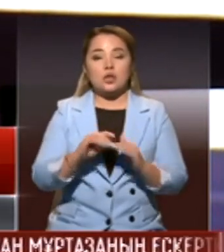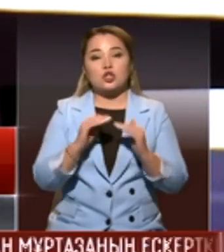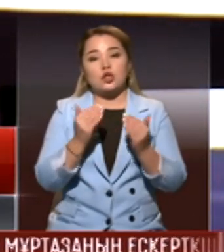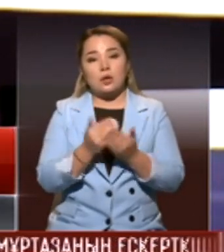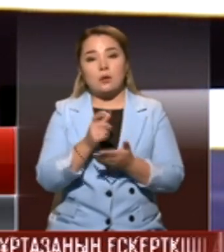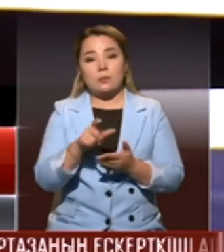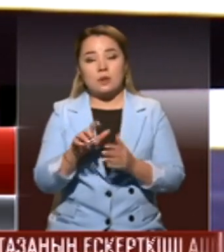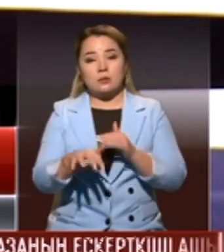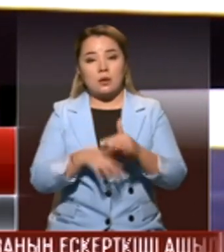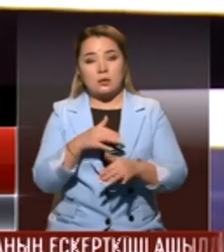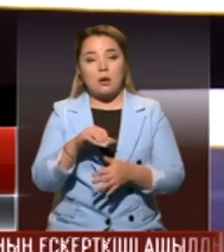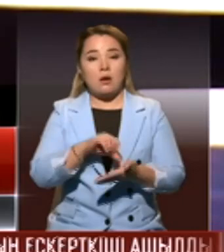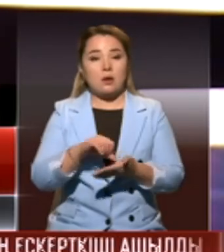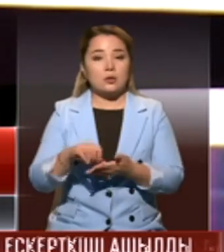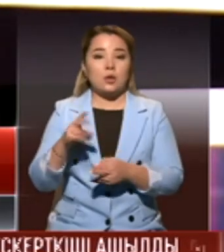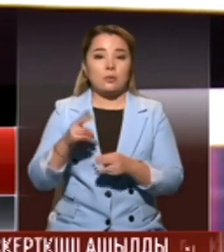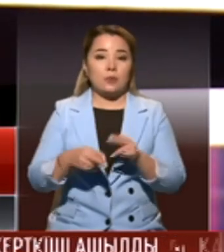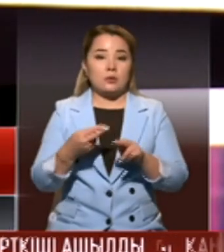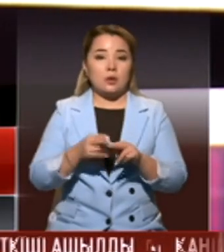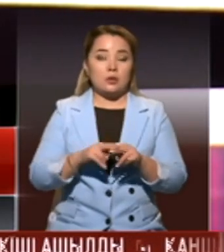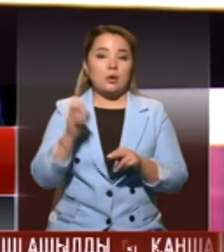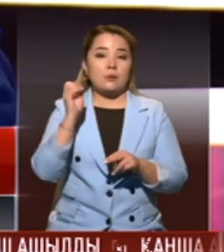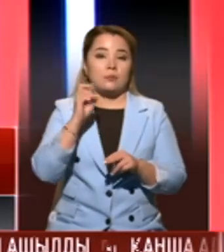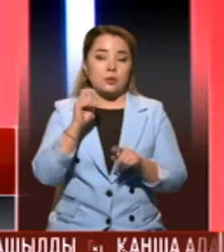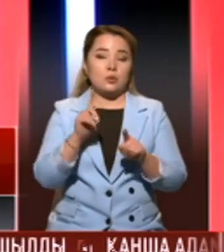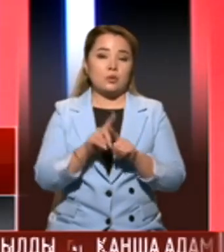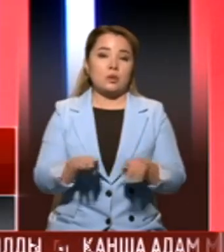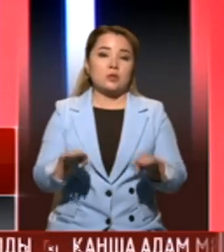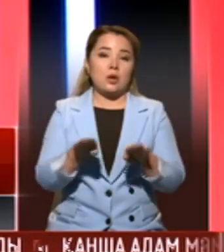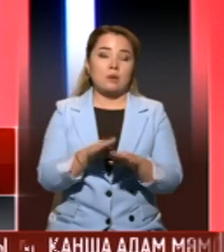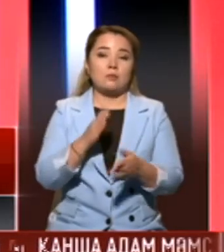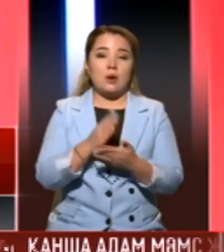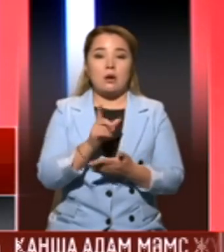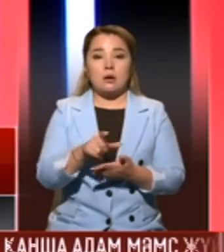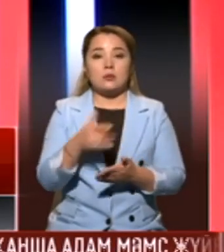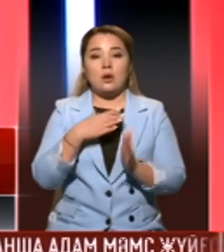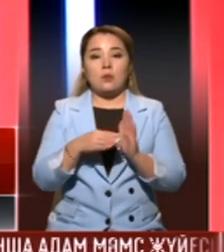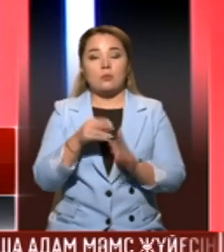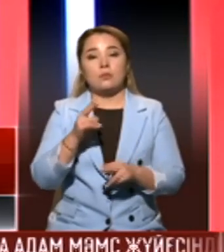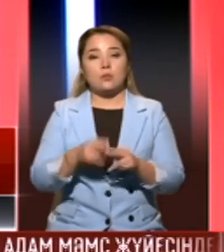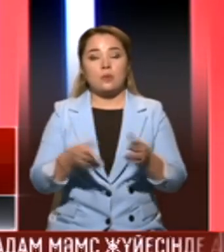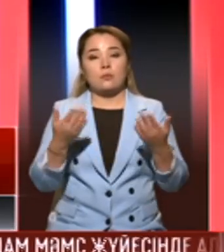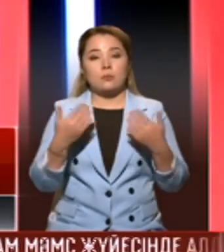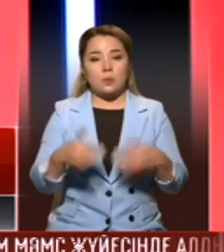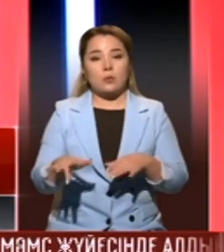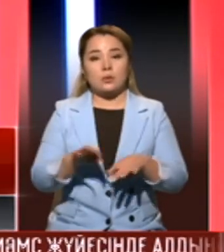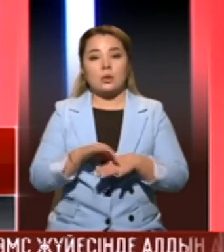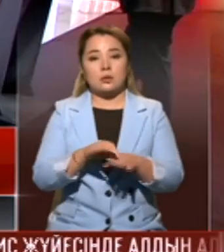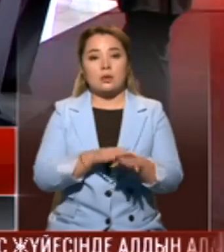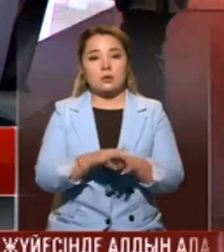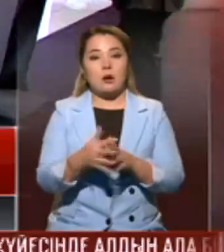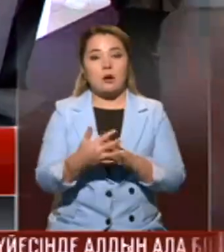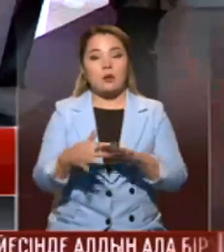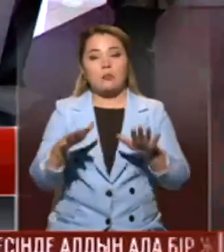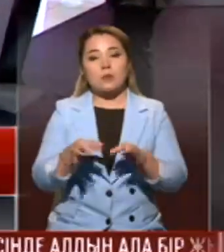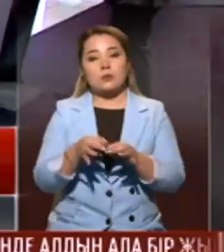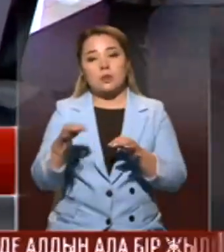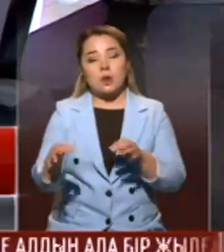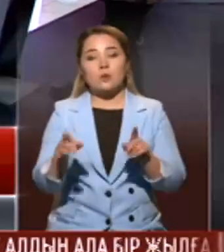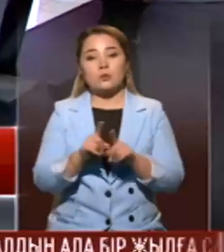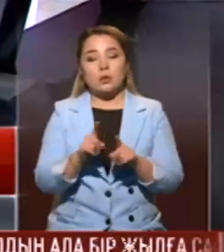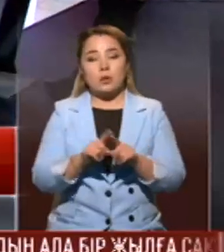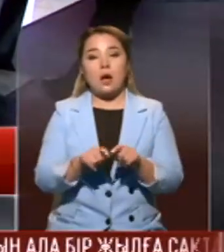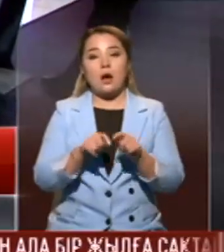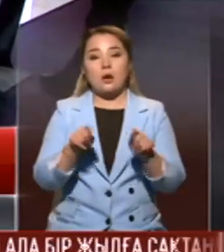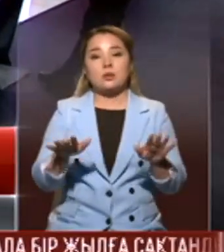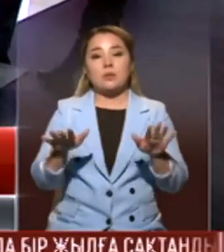шектеулі, барлығы қатысқаннан кейін ондай учаскелер жабық болатындар да болады. Жабыла береді. Өйткені адамның бәрі дауыс беріп қояды, болды. Сонымен дауыс процесі, дауыс беру, дауыс, иә. Ал